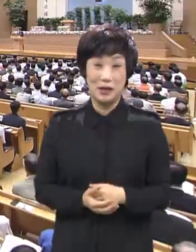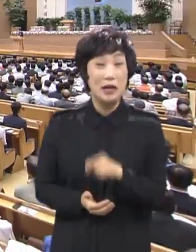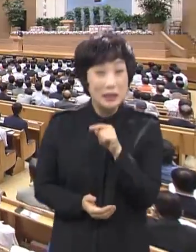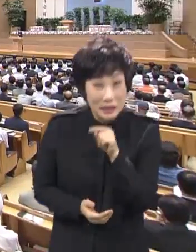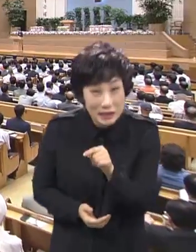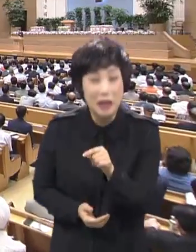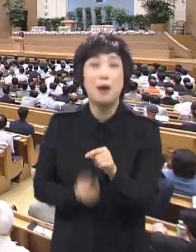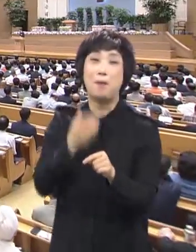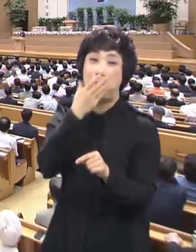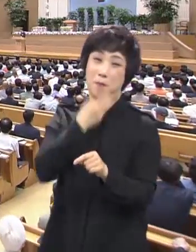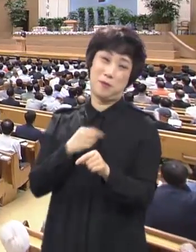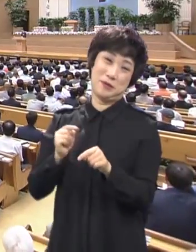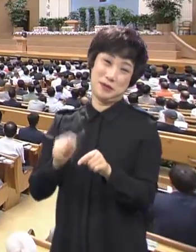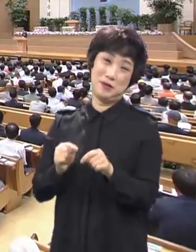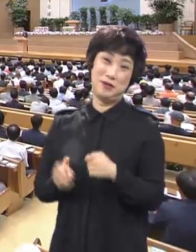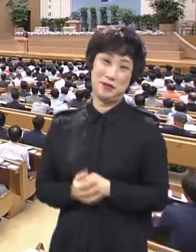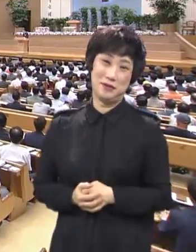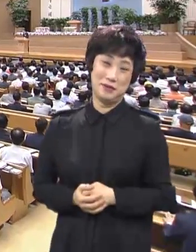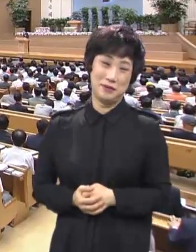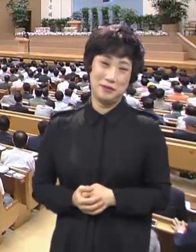이게 복입니다.